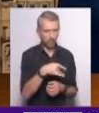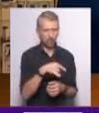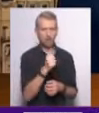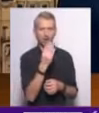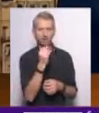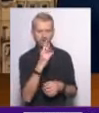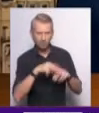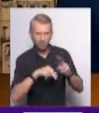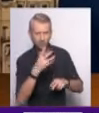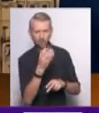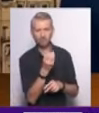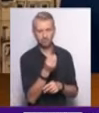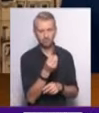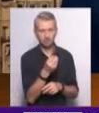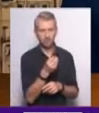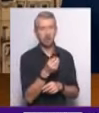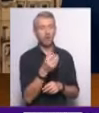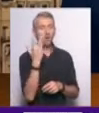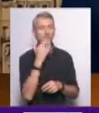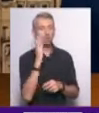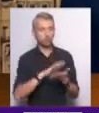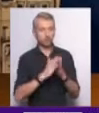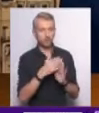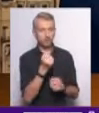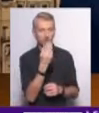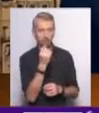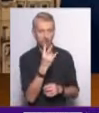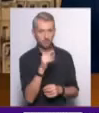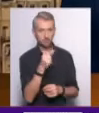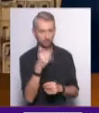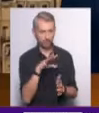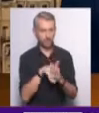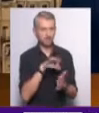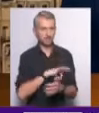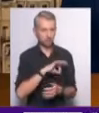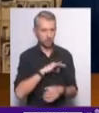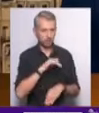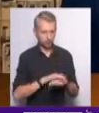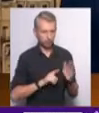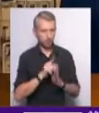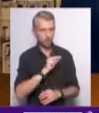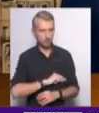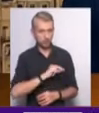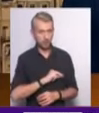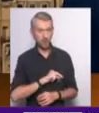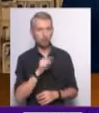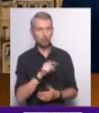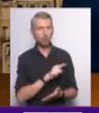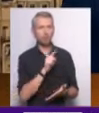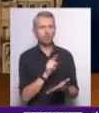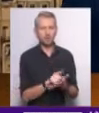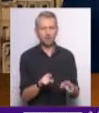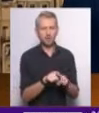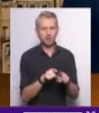будується. І так само, коли буде ситуація з Ашаном, він вже введений в експлуатацію, фактично почав працювати, і у нього зобов'язання так само. Він